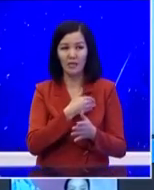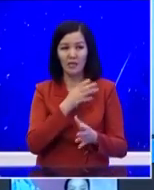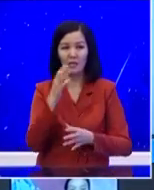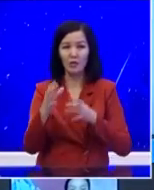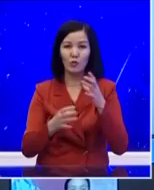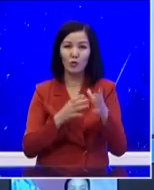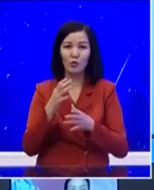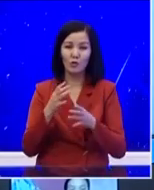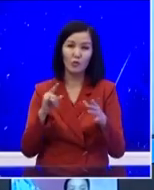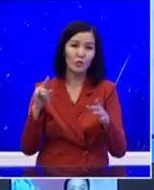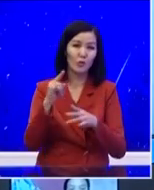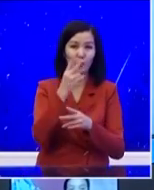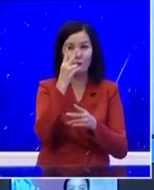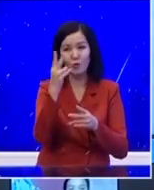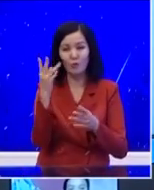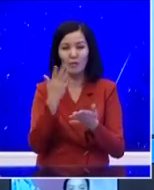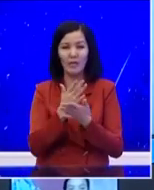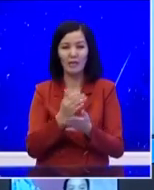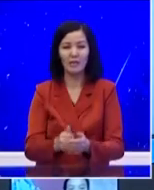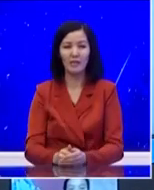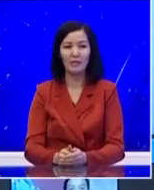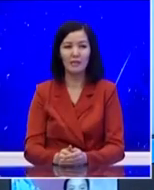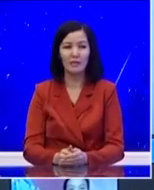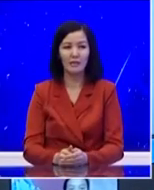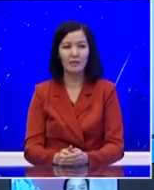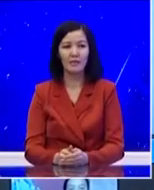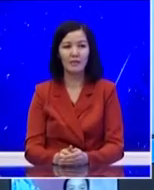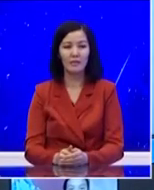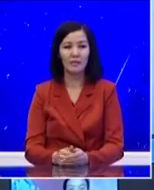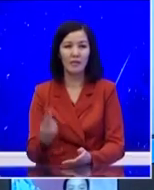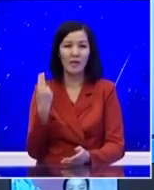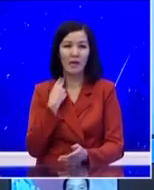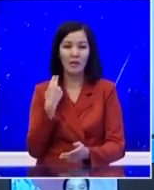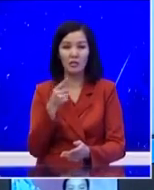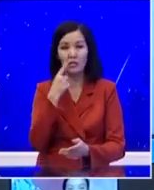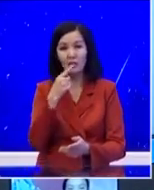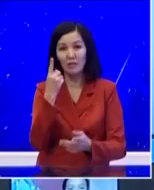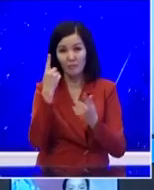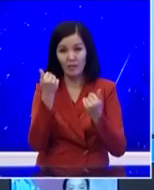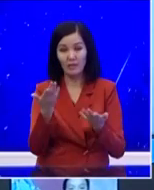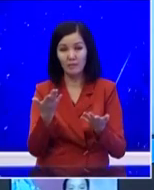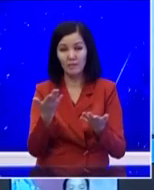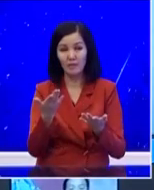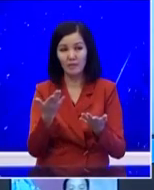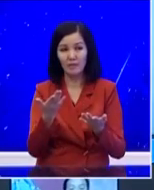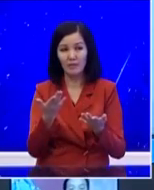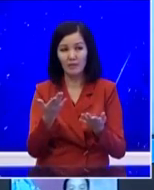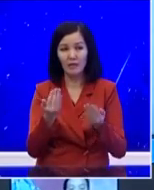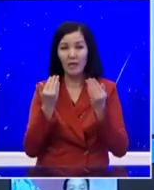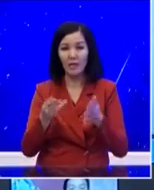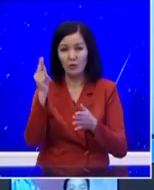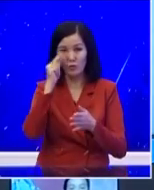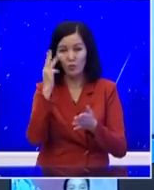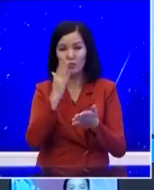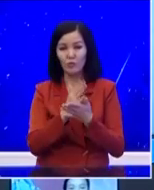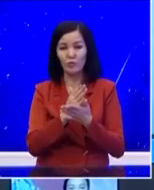Дүниежүзінің барлығын аралағым келеді. А ол үшін сен ағылшын тілін білесің ба? Әзір оқып